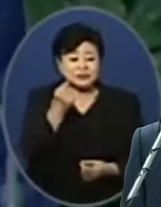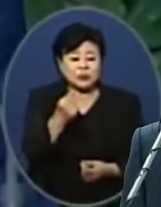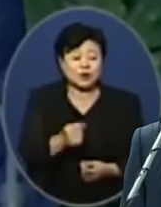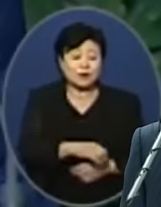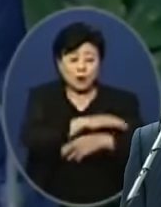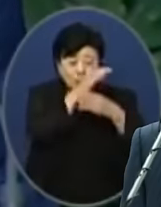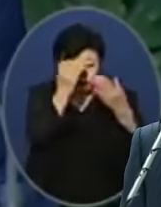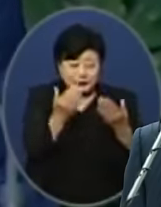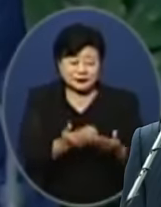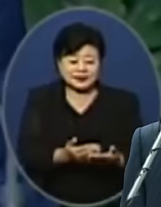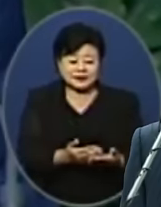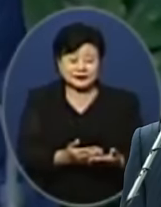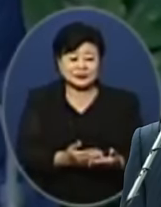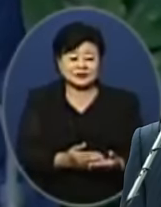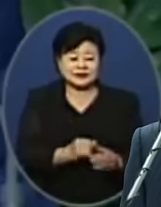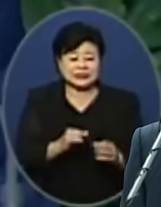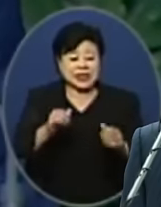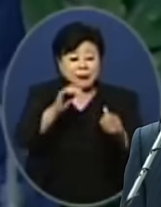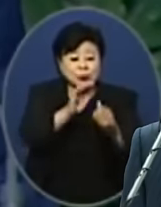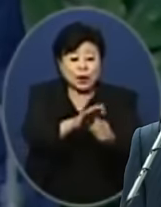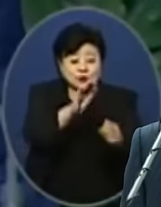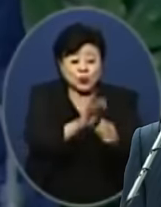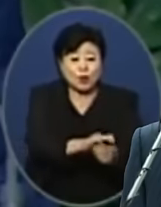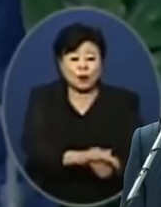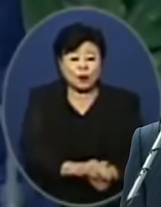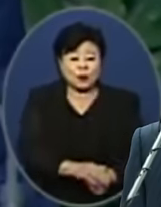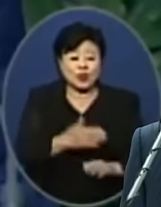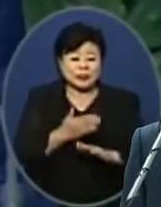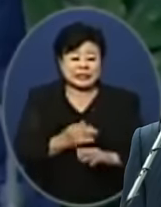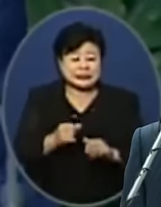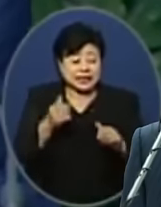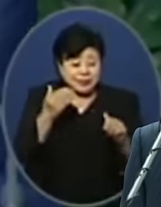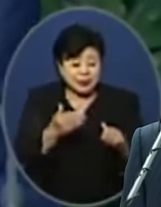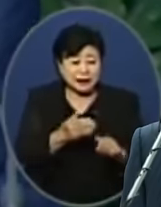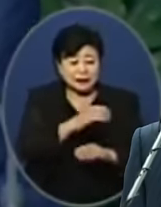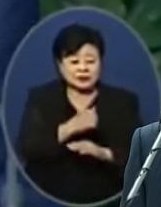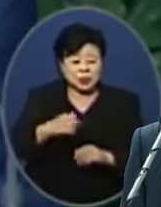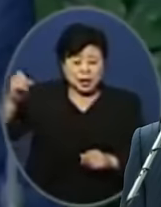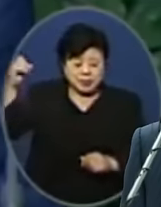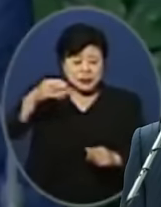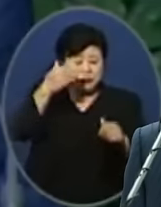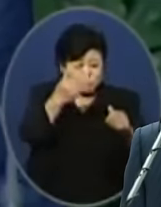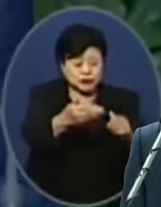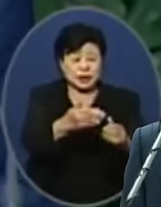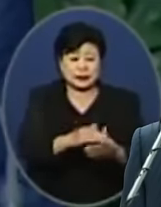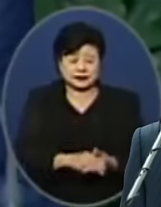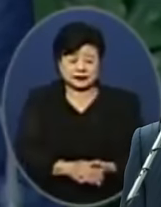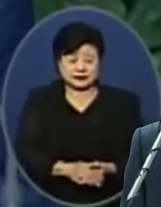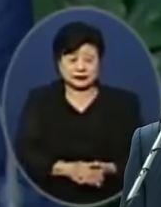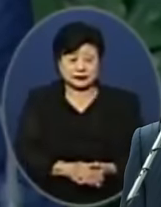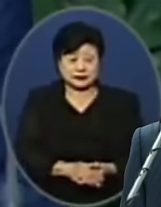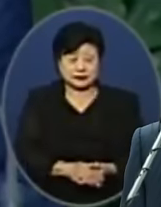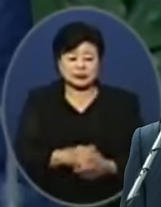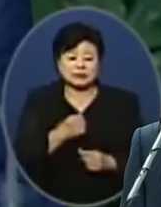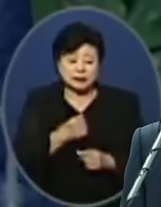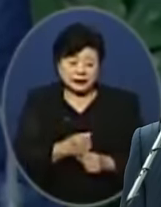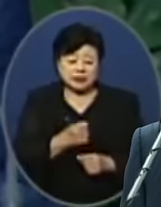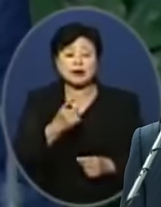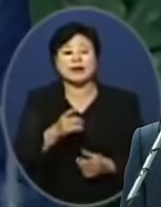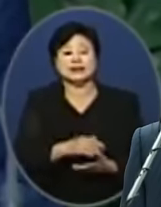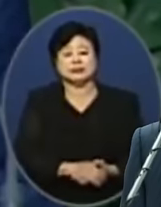온 만인을 도와주고 다른 사람에게 그리스도의 빛을 비추는 여러분이 되라는 것입니다.